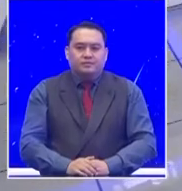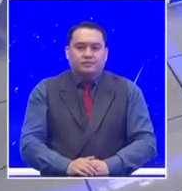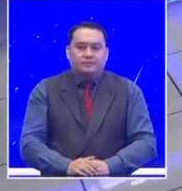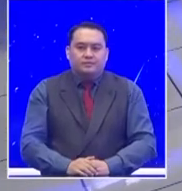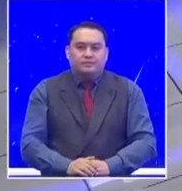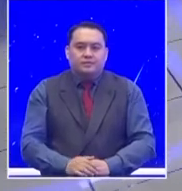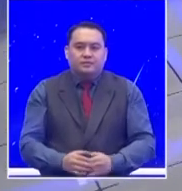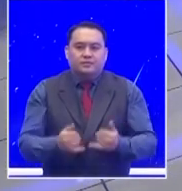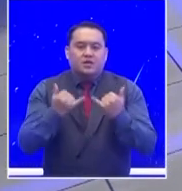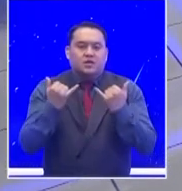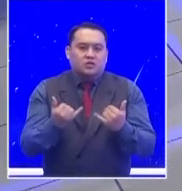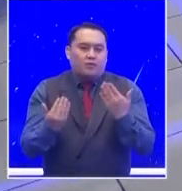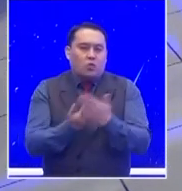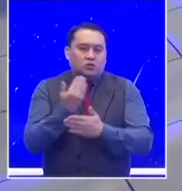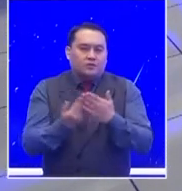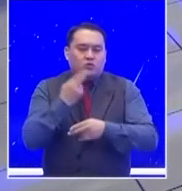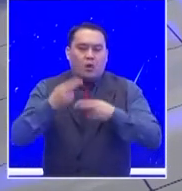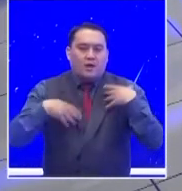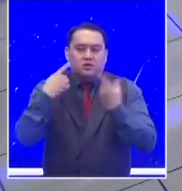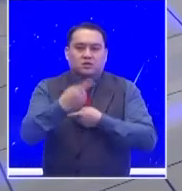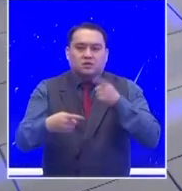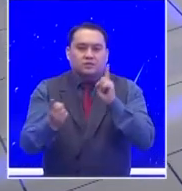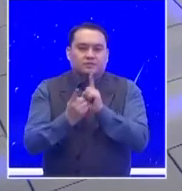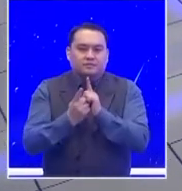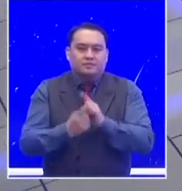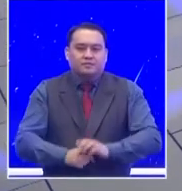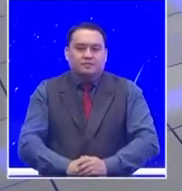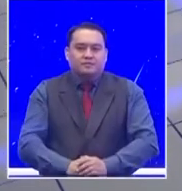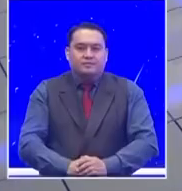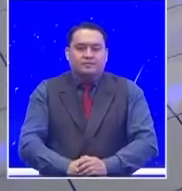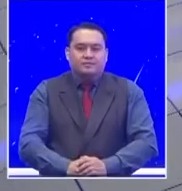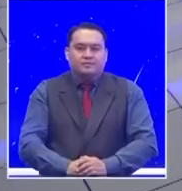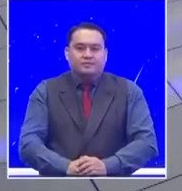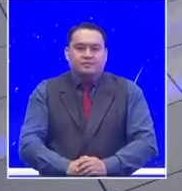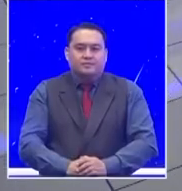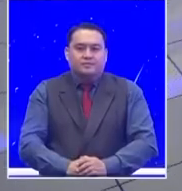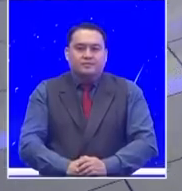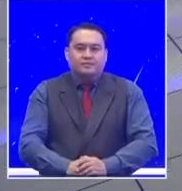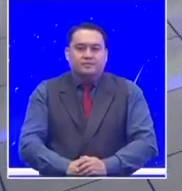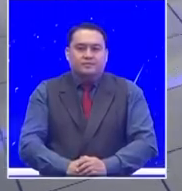У меня на этом все. Спасибо за внимание. Хороших вам выходных.